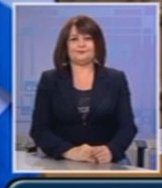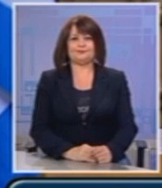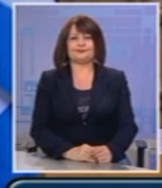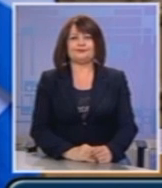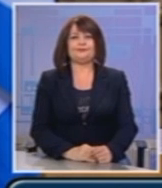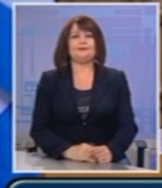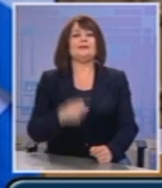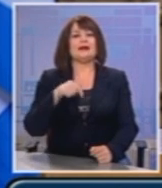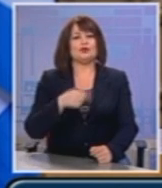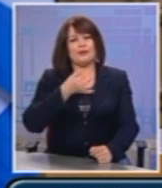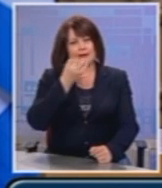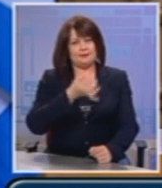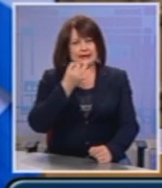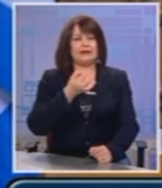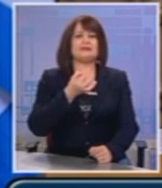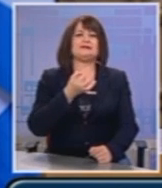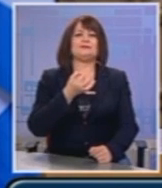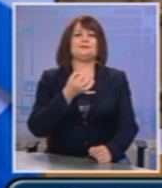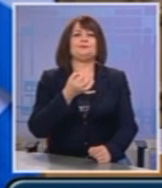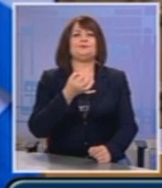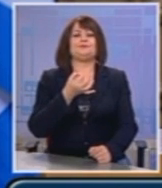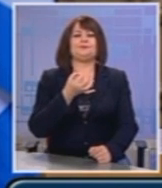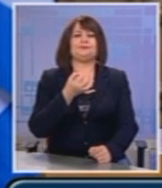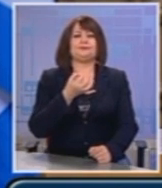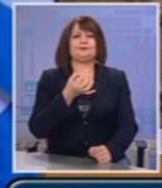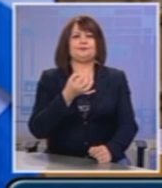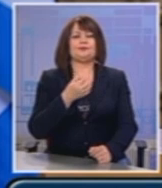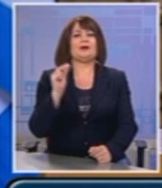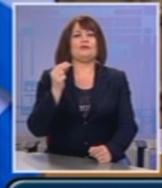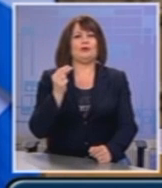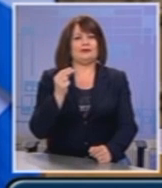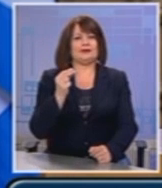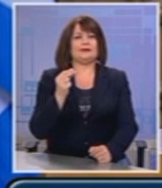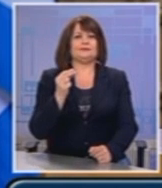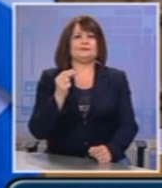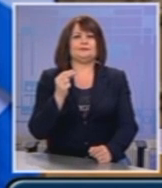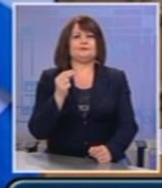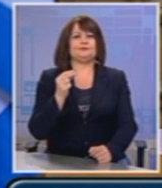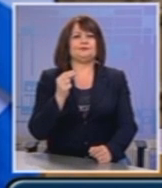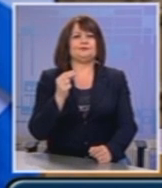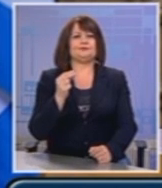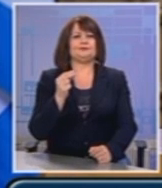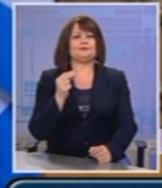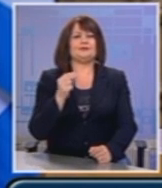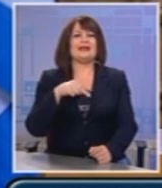τώρα θα δώσω το λόγο στον βουλευτή της